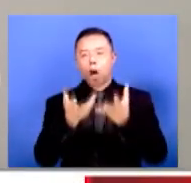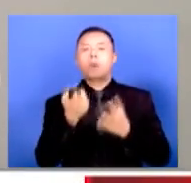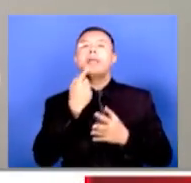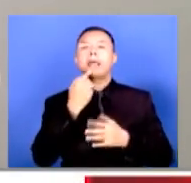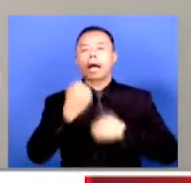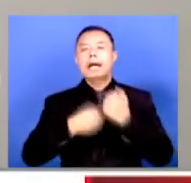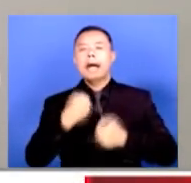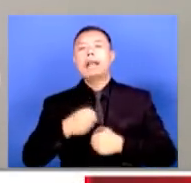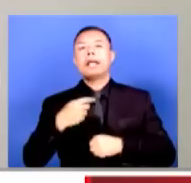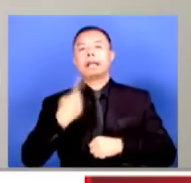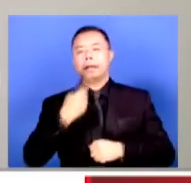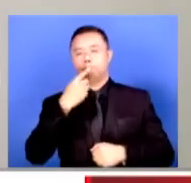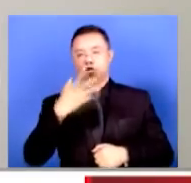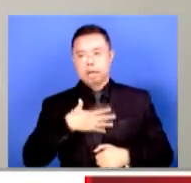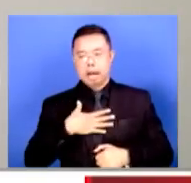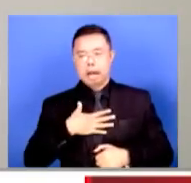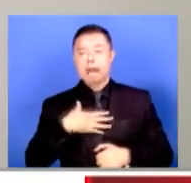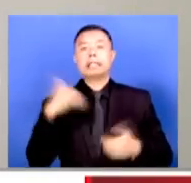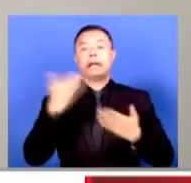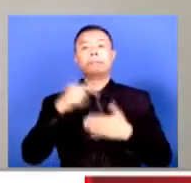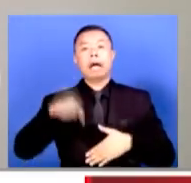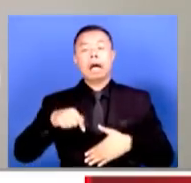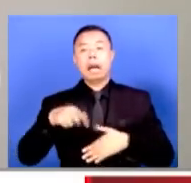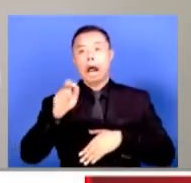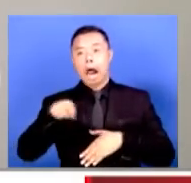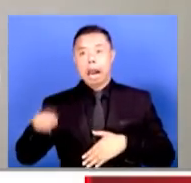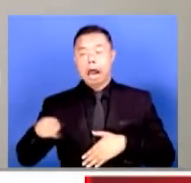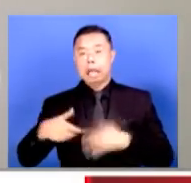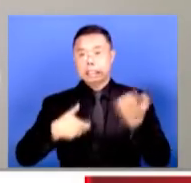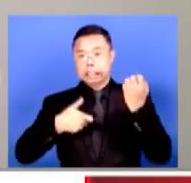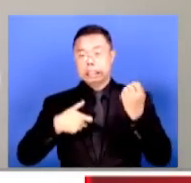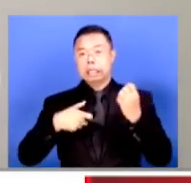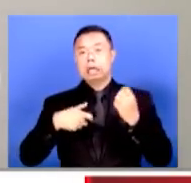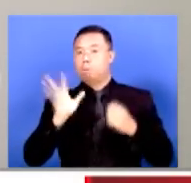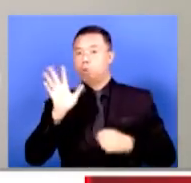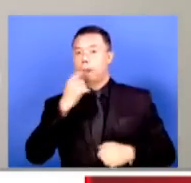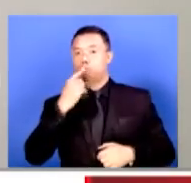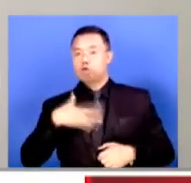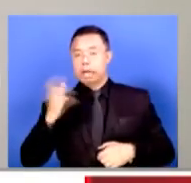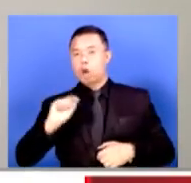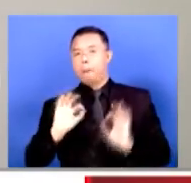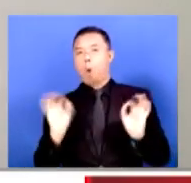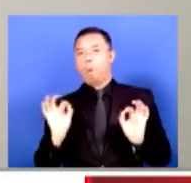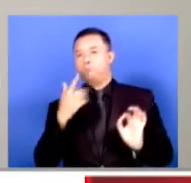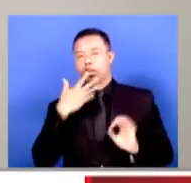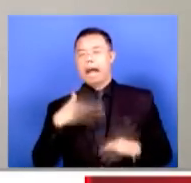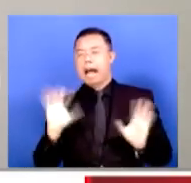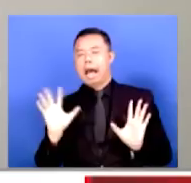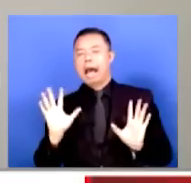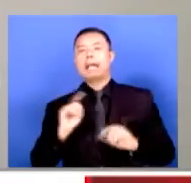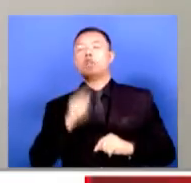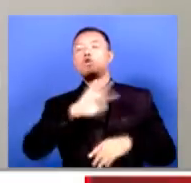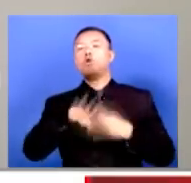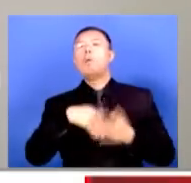terkait dengan kegiatan yang ada. Berarti sampai saat ini peralatan airsoft gun itu memang belum dimiliki pihak sekolah ya? Kita belum memiliki karena